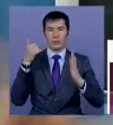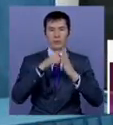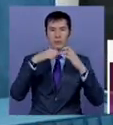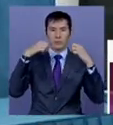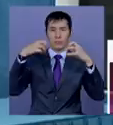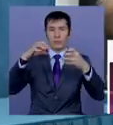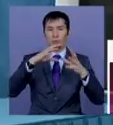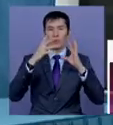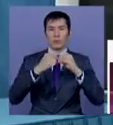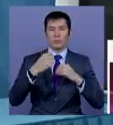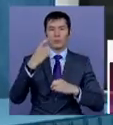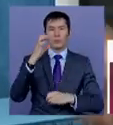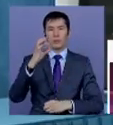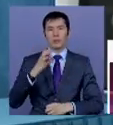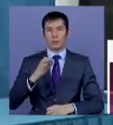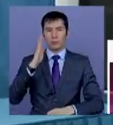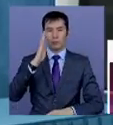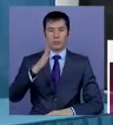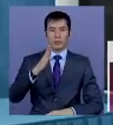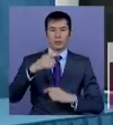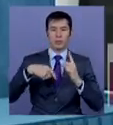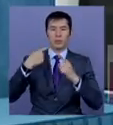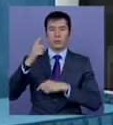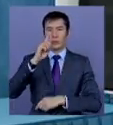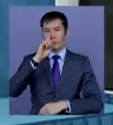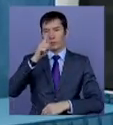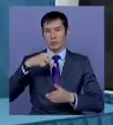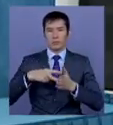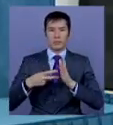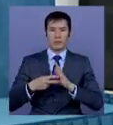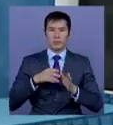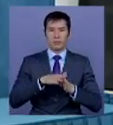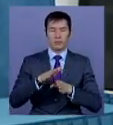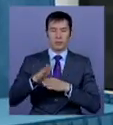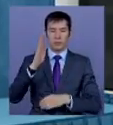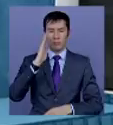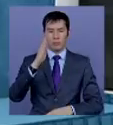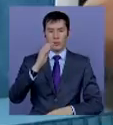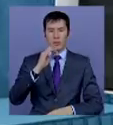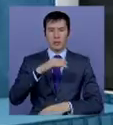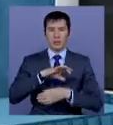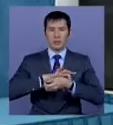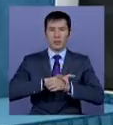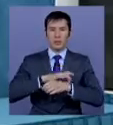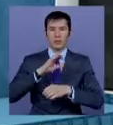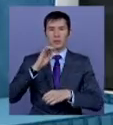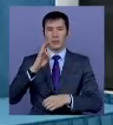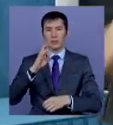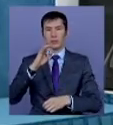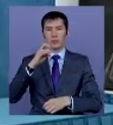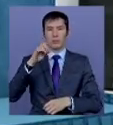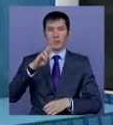орнатсақ, ауданымыз 100% жарықтандырылады. Бұл келесі жылдың еншісінде. Сонымен қатар Райымбек, Сейфуллин және Сүйінбай